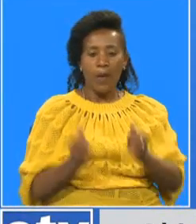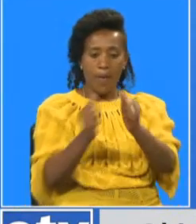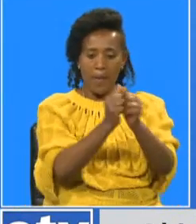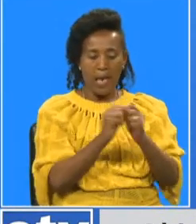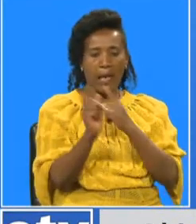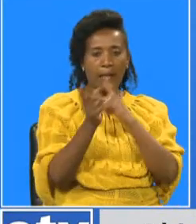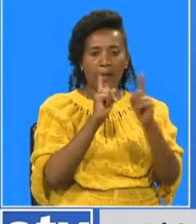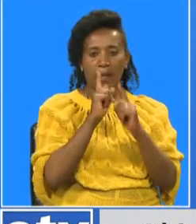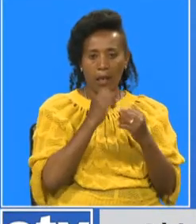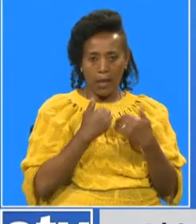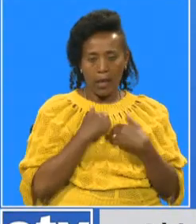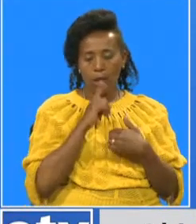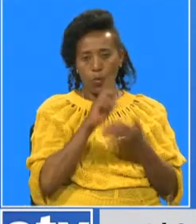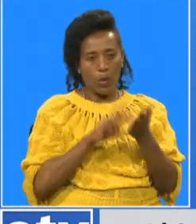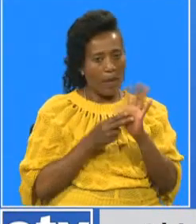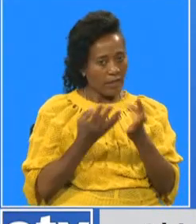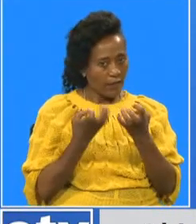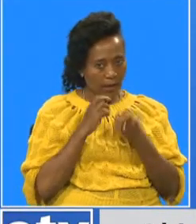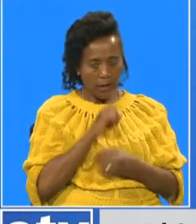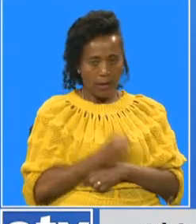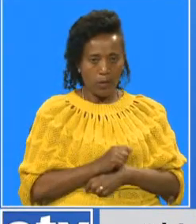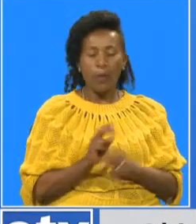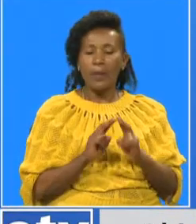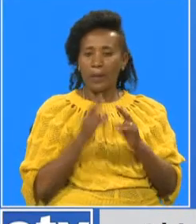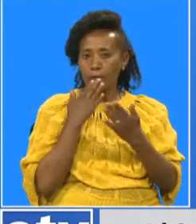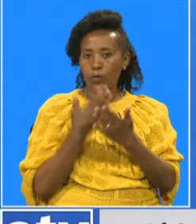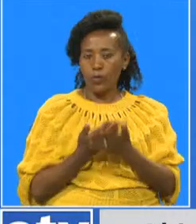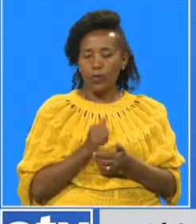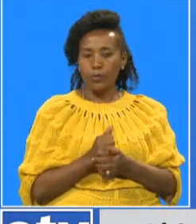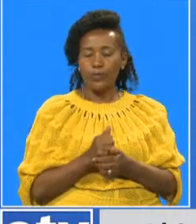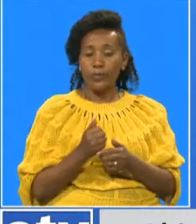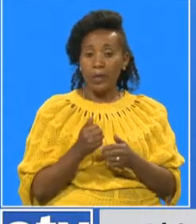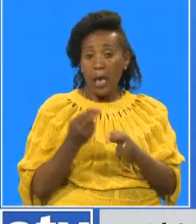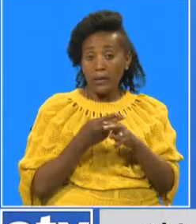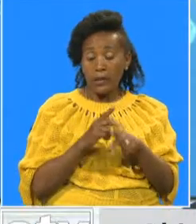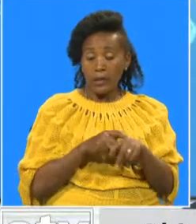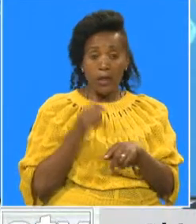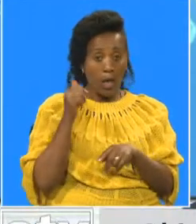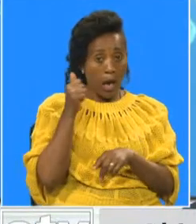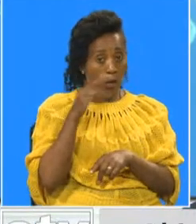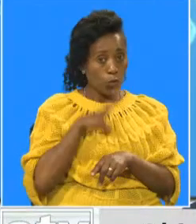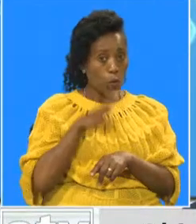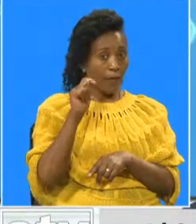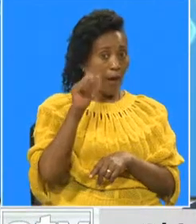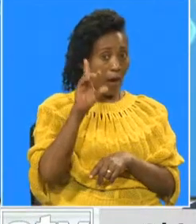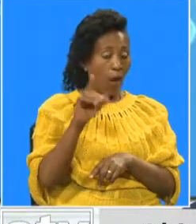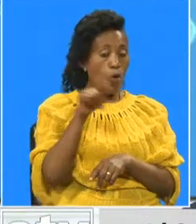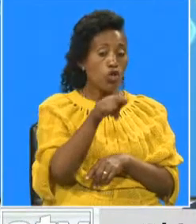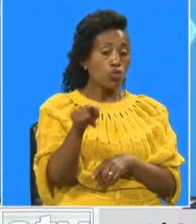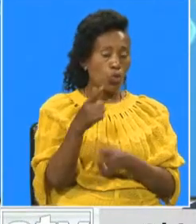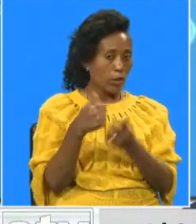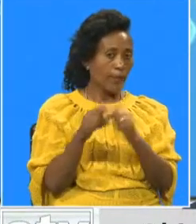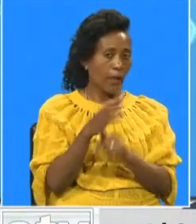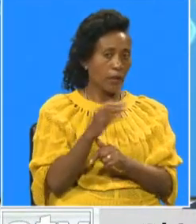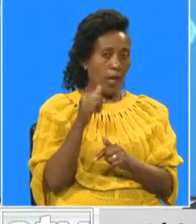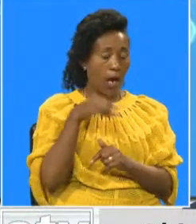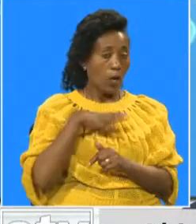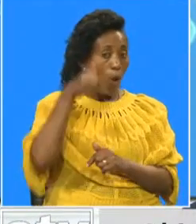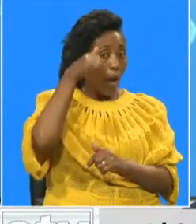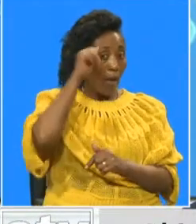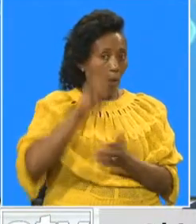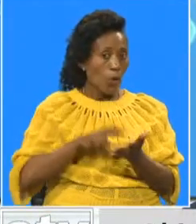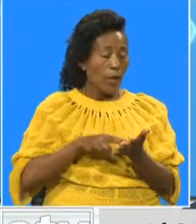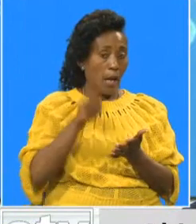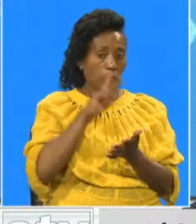በጋራ እየተነጋገርንበት ነው ለማለት ፈልጌ ነው። ምናልባት አቶ ተካ ወደ እርስዎ ልምጣና ያው ቅድም አቶ አያሌው